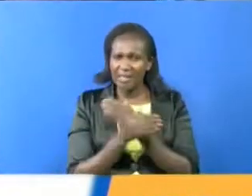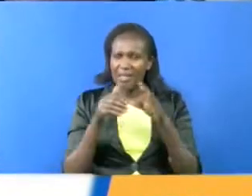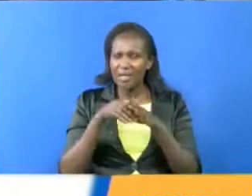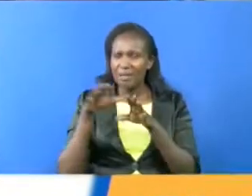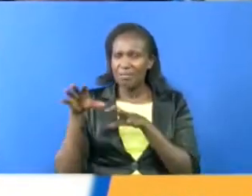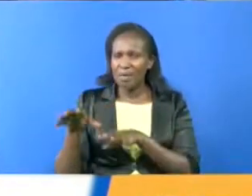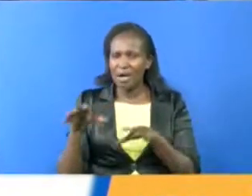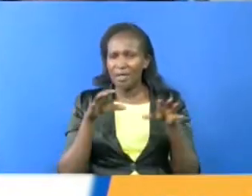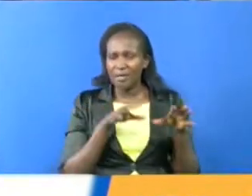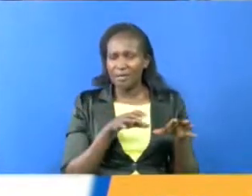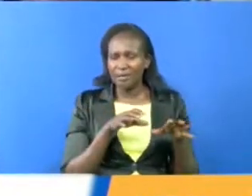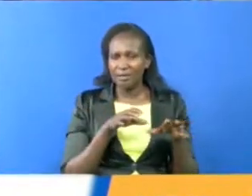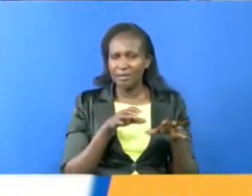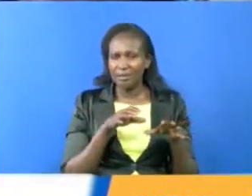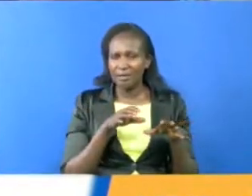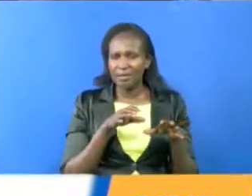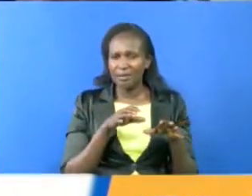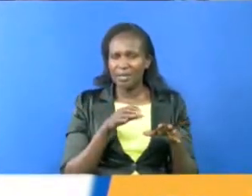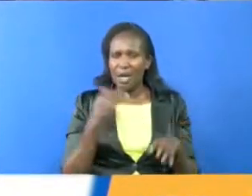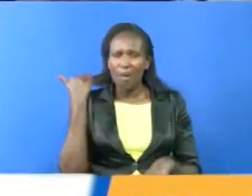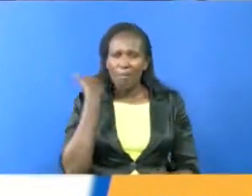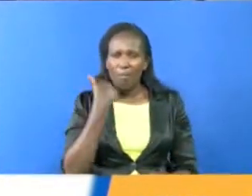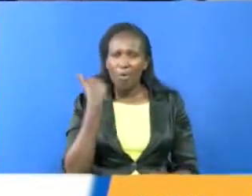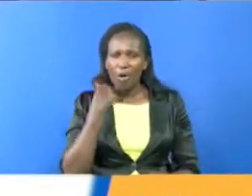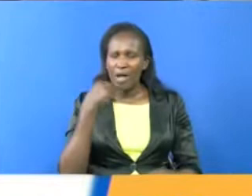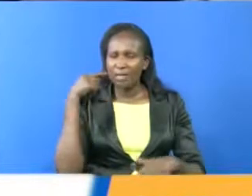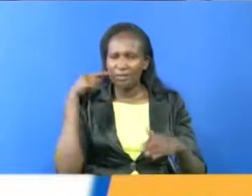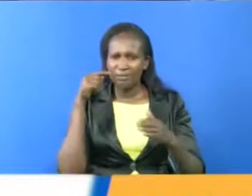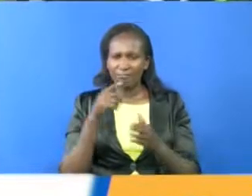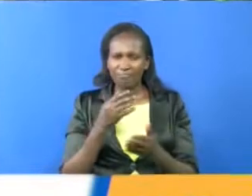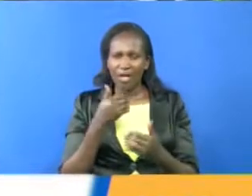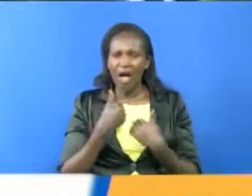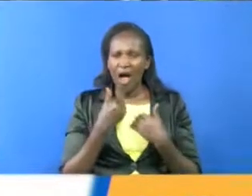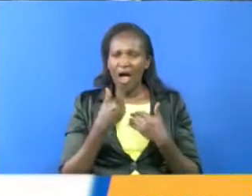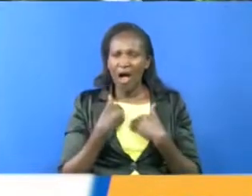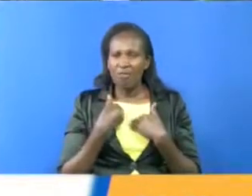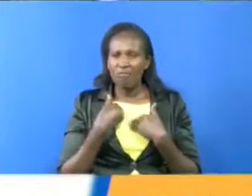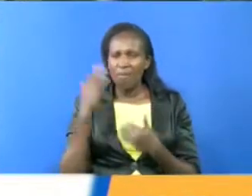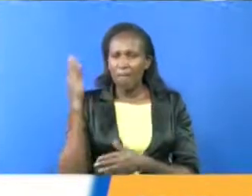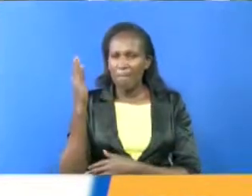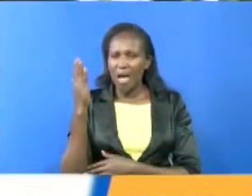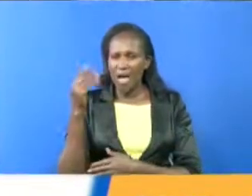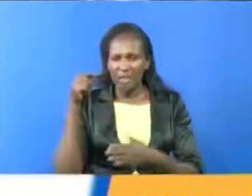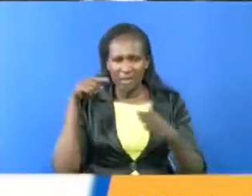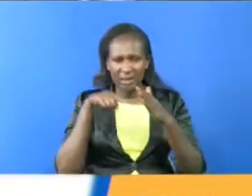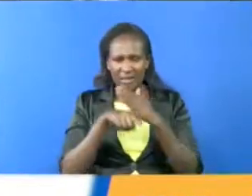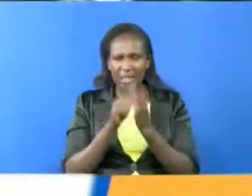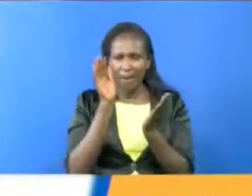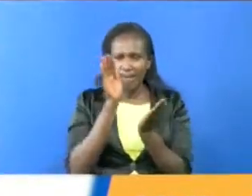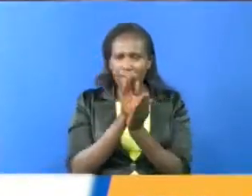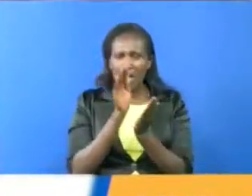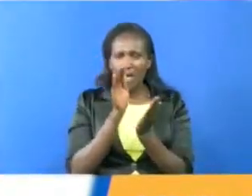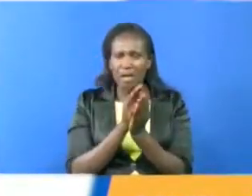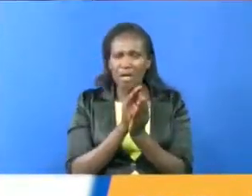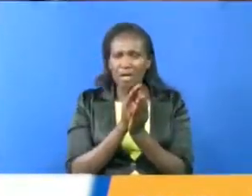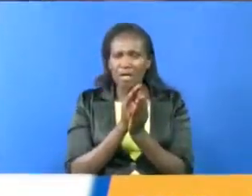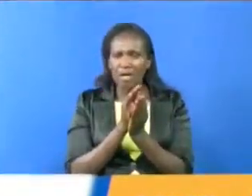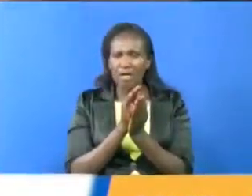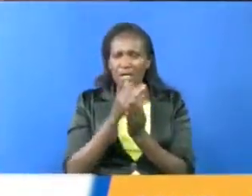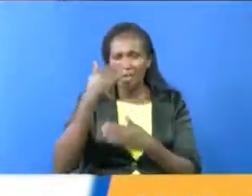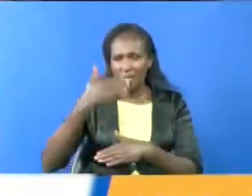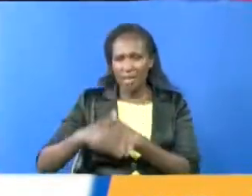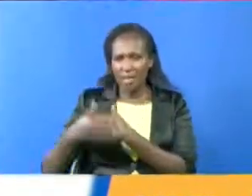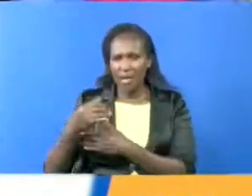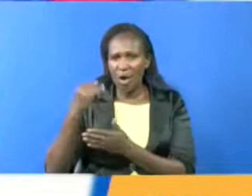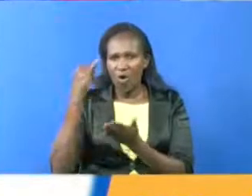la Nzeikoni ambako wezi waliokuwa wamejihami kwa silaha walivamia benki ya microfinance karibu na ofisi